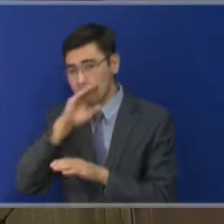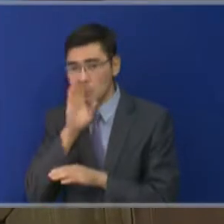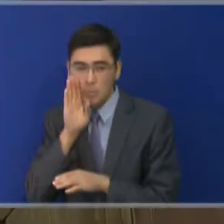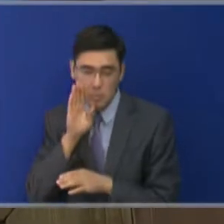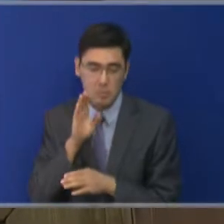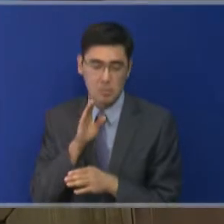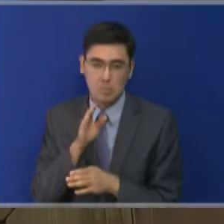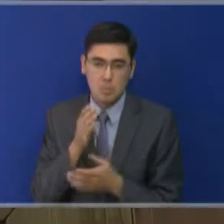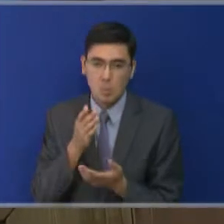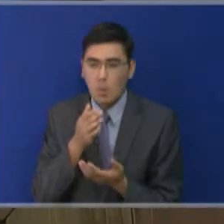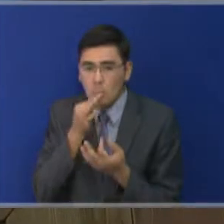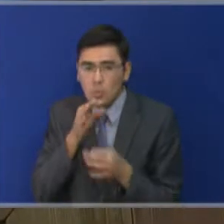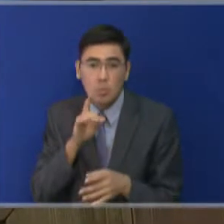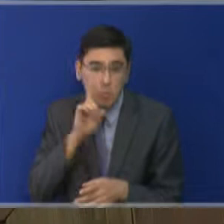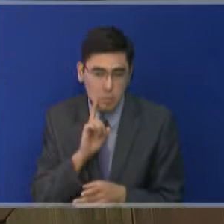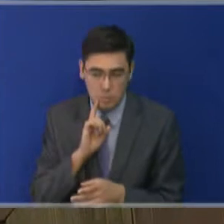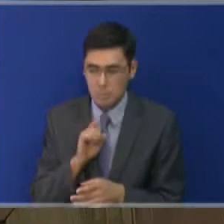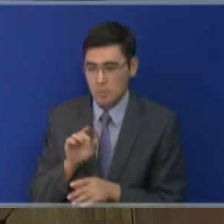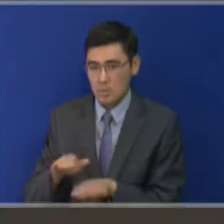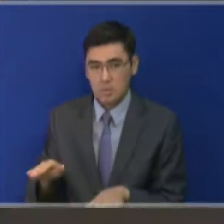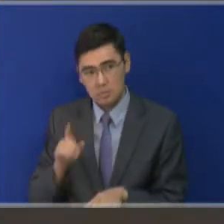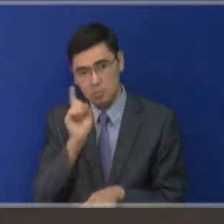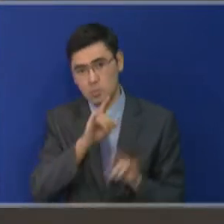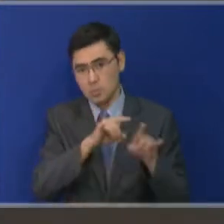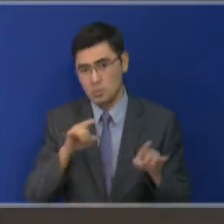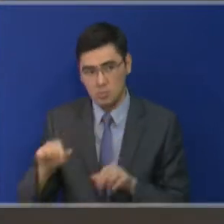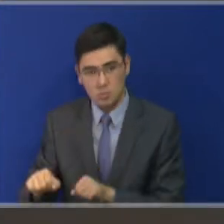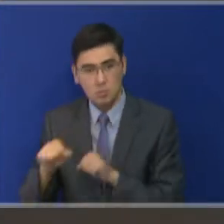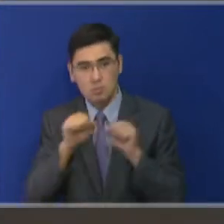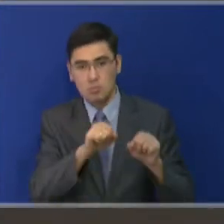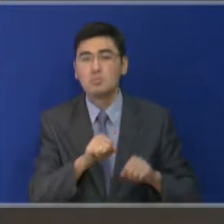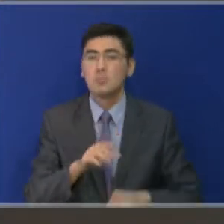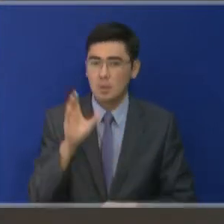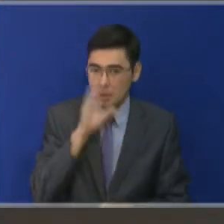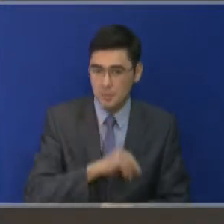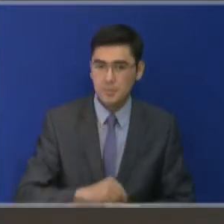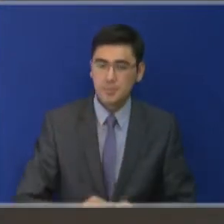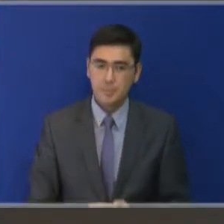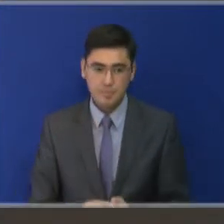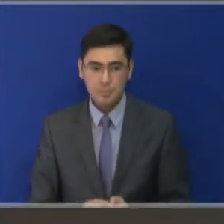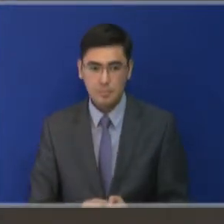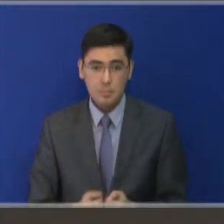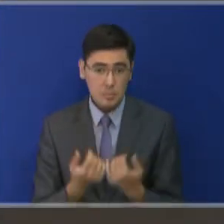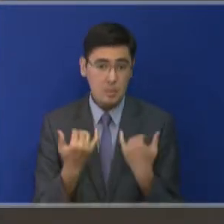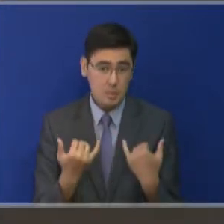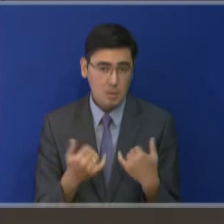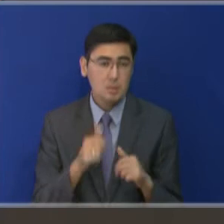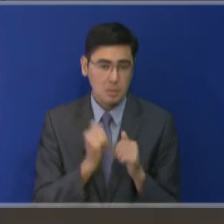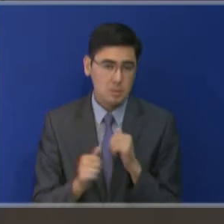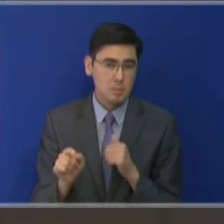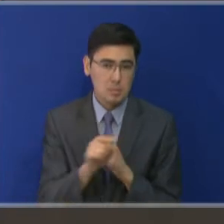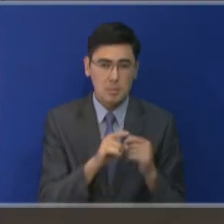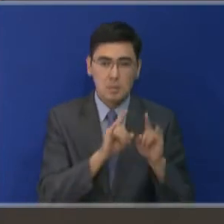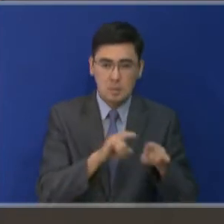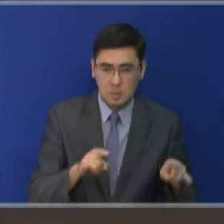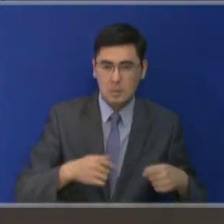бере алады. Каждый стремится улучшить деятельность, чтобы. Әр балабақша балалар тарту мақсатында өз қызметін жақсартуға тырысуда. Сондай-ақ